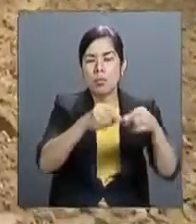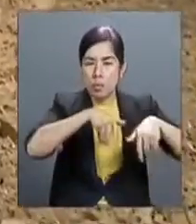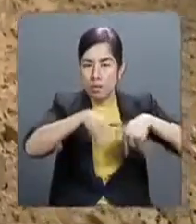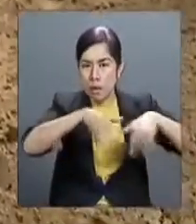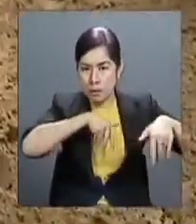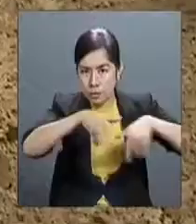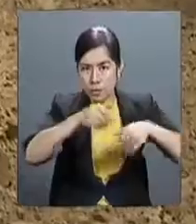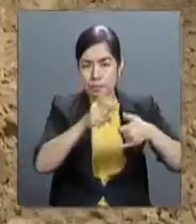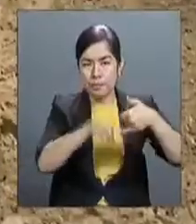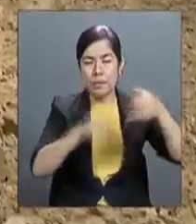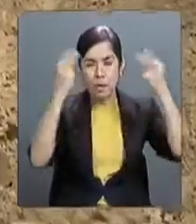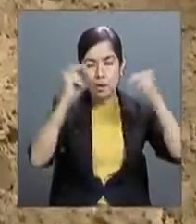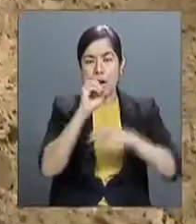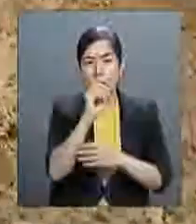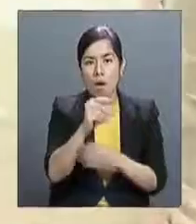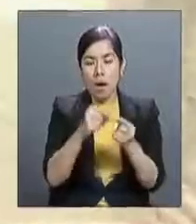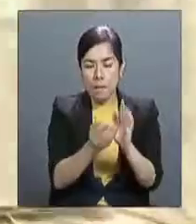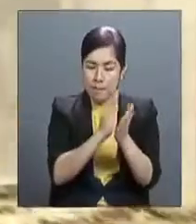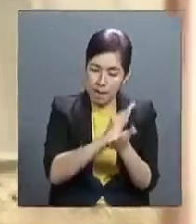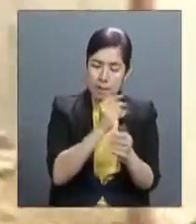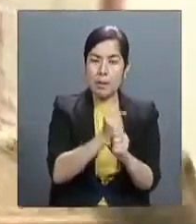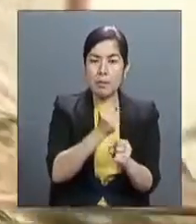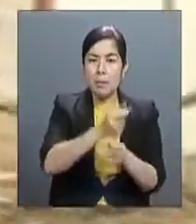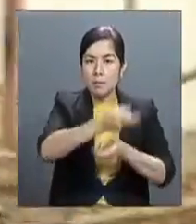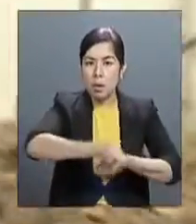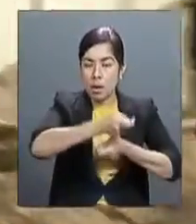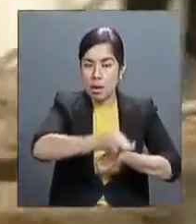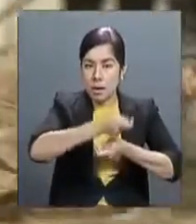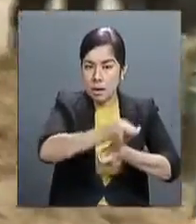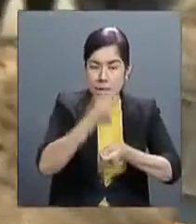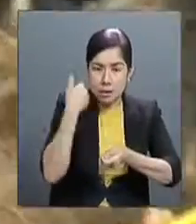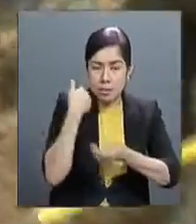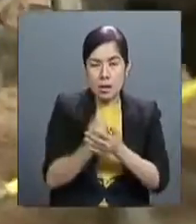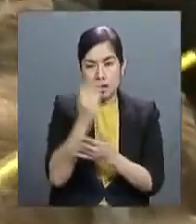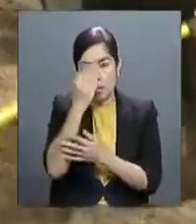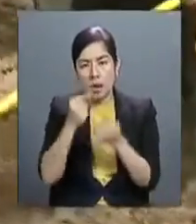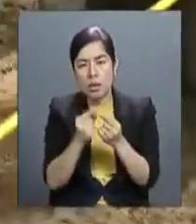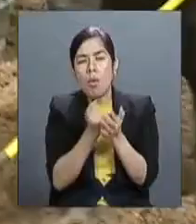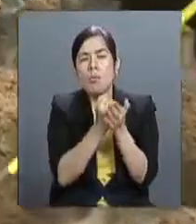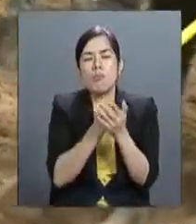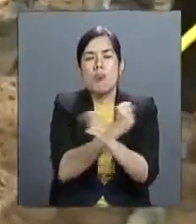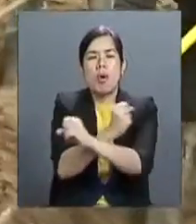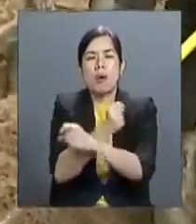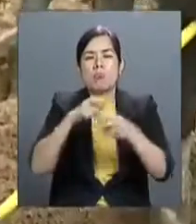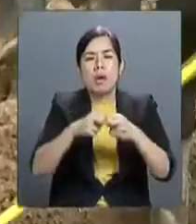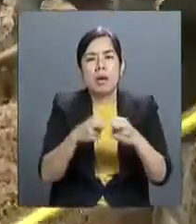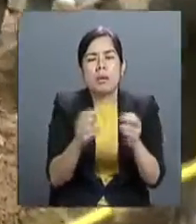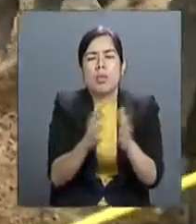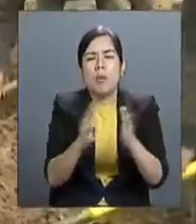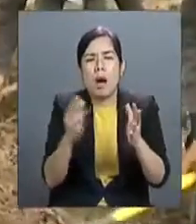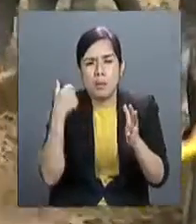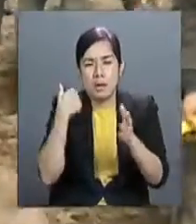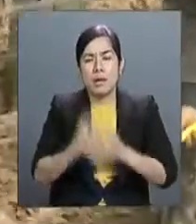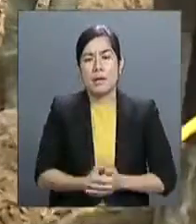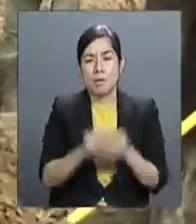พืชและไม่ปลูกพืชที่ให้ผลผลิตมากหรือน้อยจนเกินไปเพื่อป้องกันผลผลิตล้นตลาดขณะเดียวกันก็ขอให้เกษตรกรเข้าร่ว